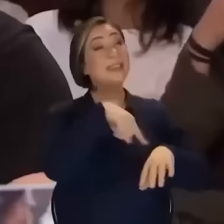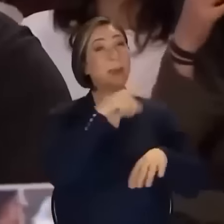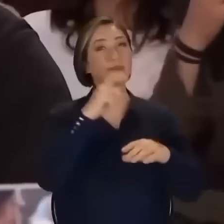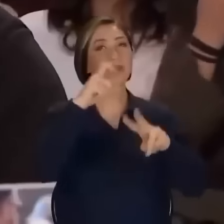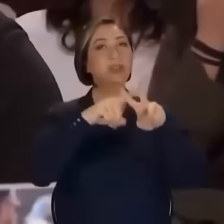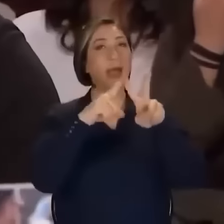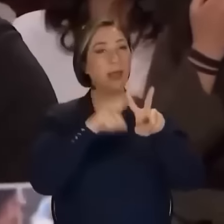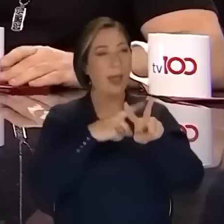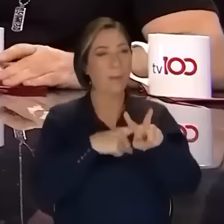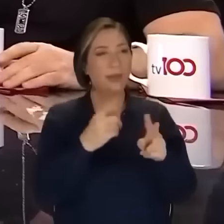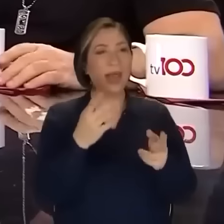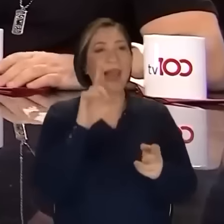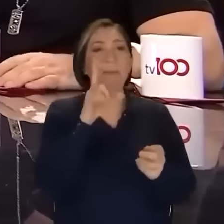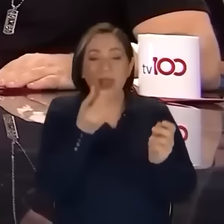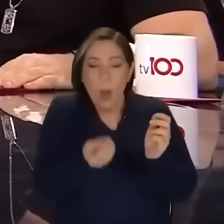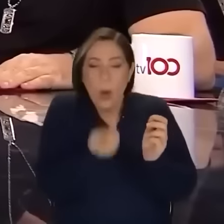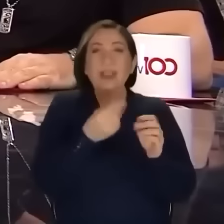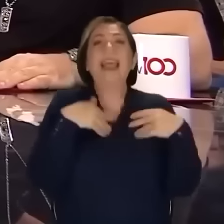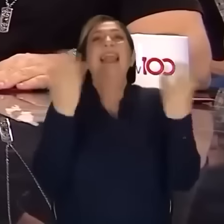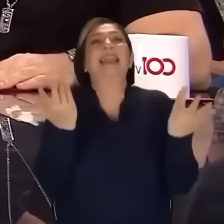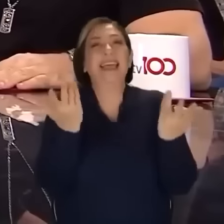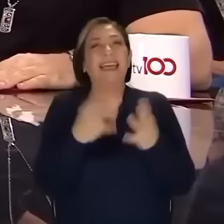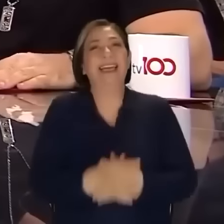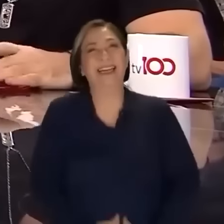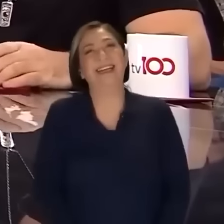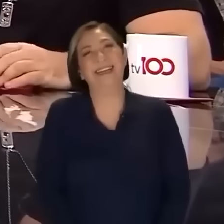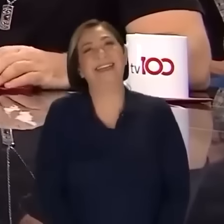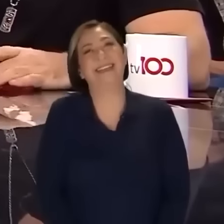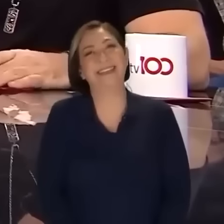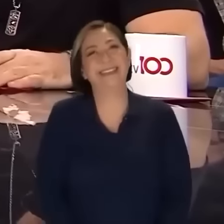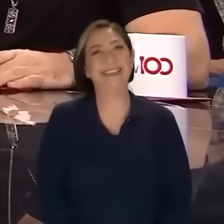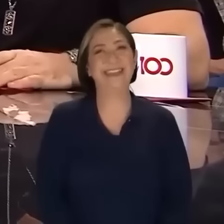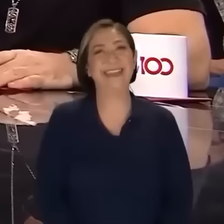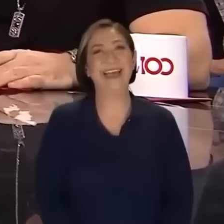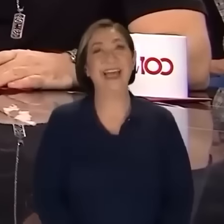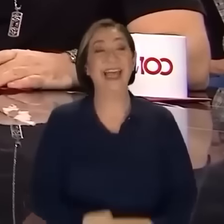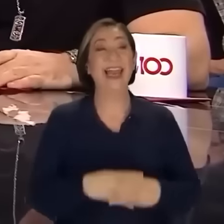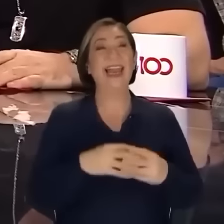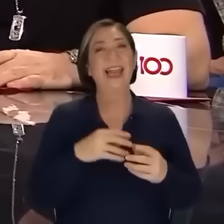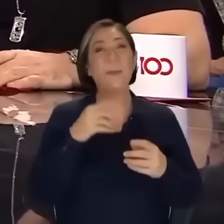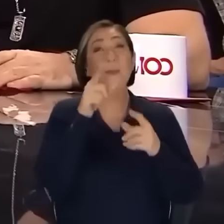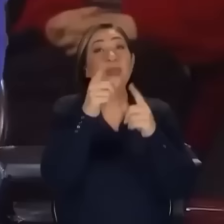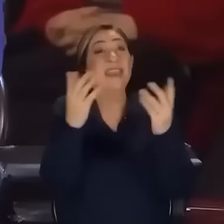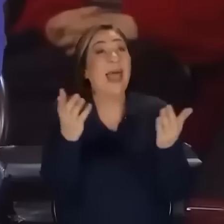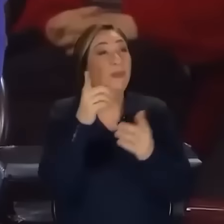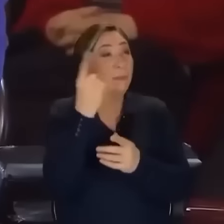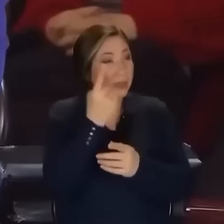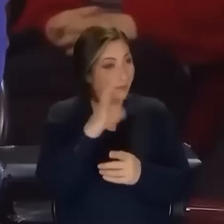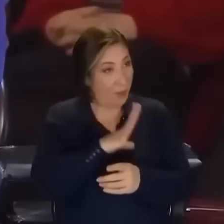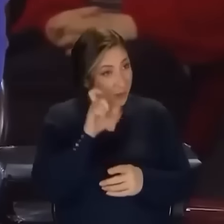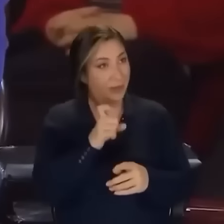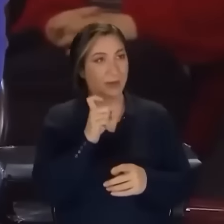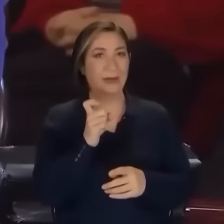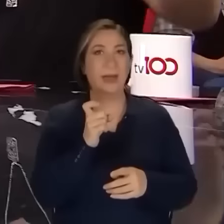Can Yaman daha Libido bile değildi yani birinin libidosu ydu ya bu ne bunda bir şey var mı